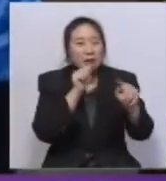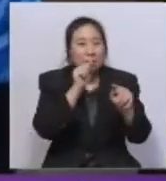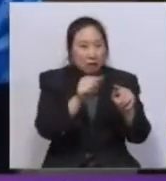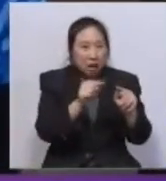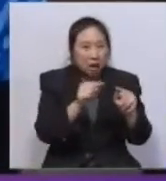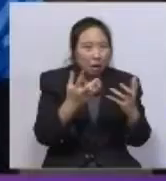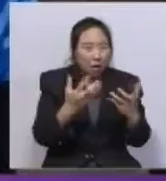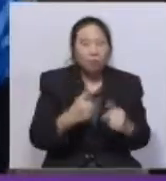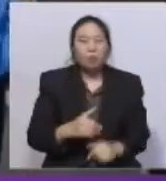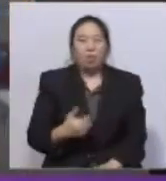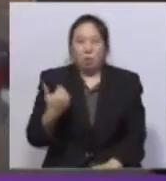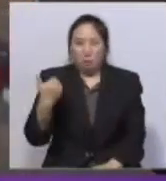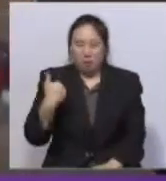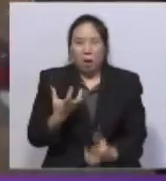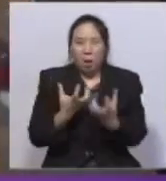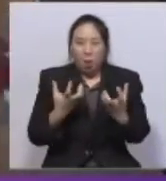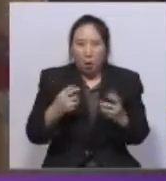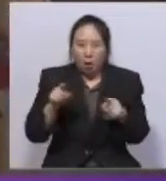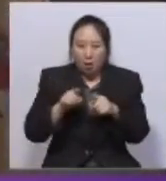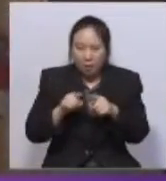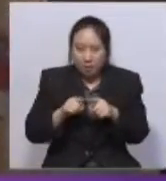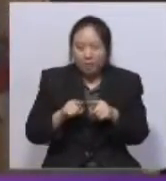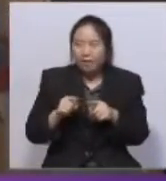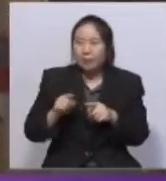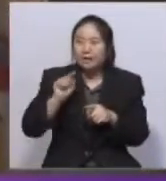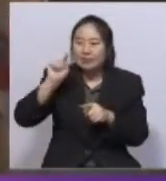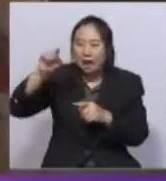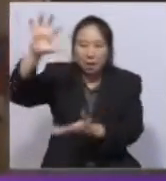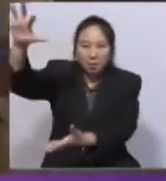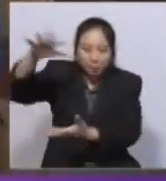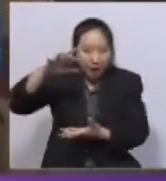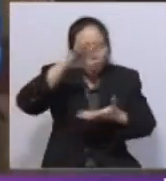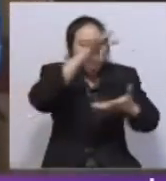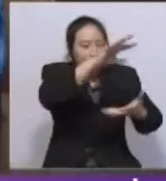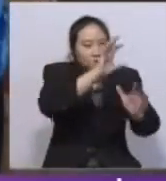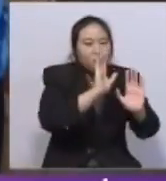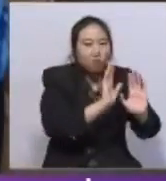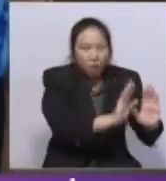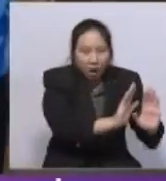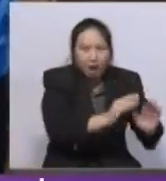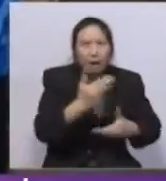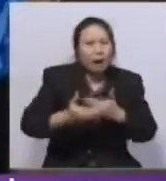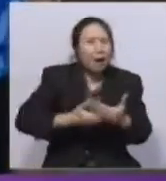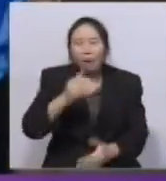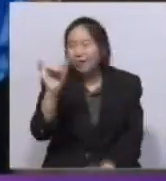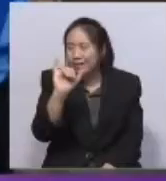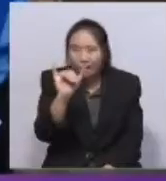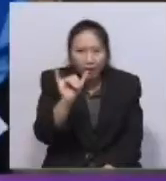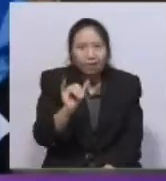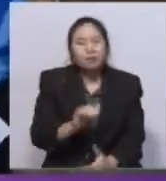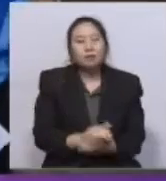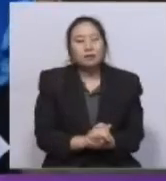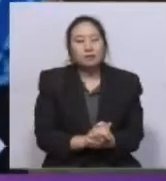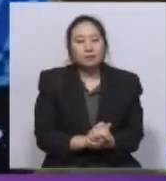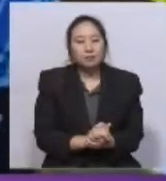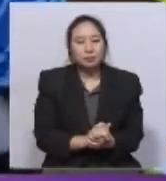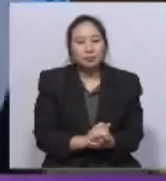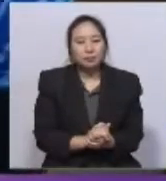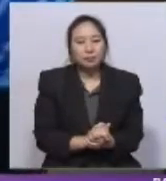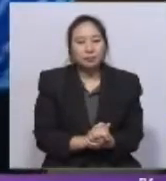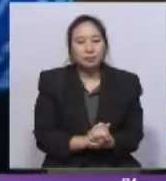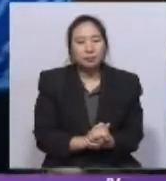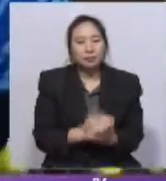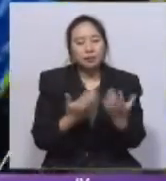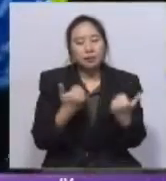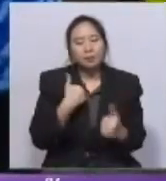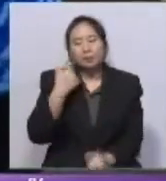เพิ่งเข้าสต็อกมาเนี่ยยังไม่ได้ขายเลยอ่ะเพิ่งโหลดดิ้งเข้ามาตั้งหลายอย่างแล้วก็